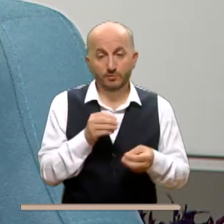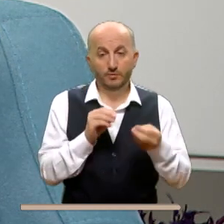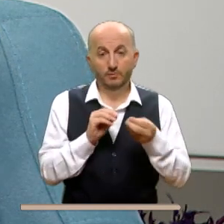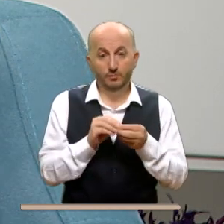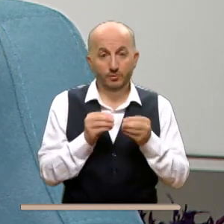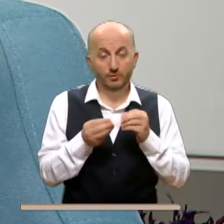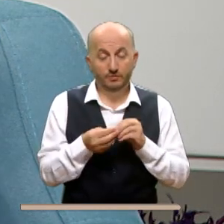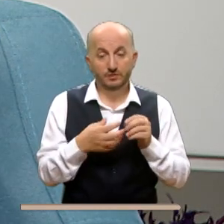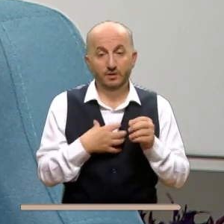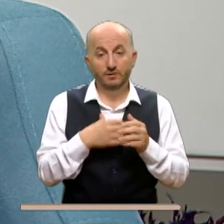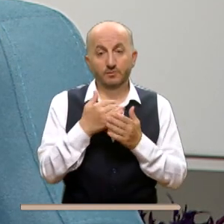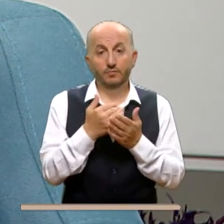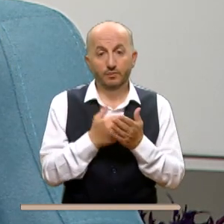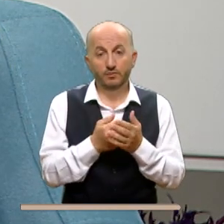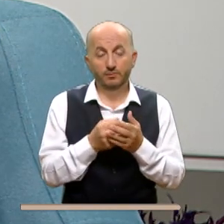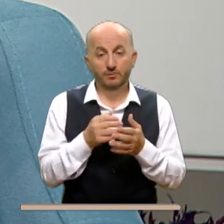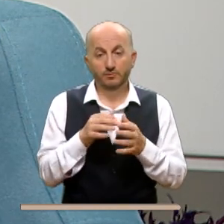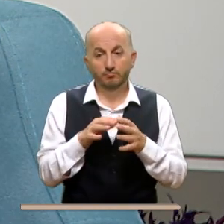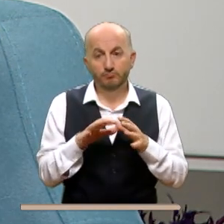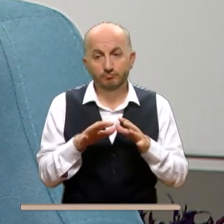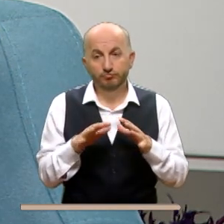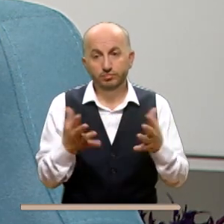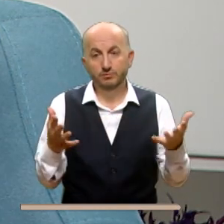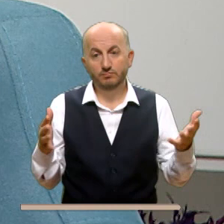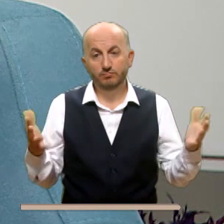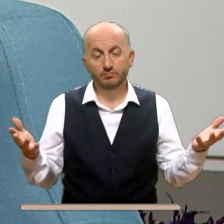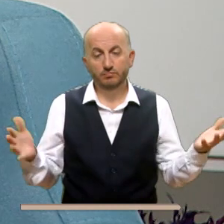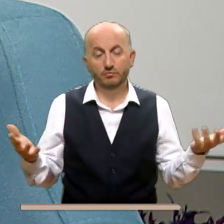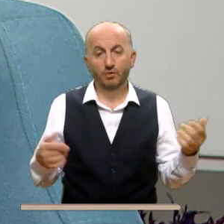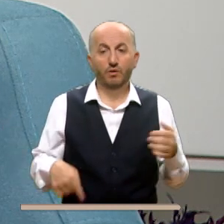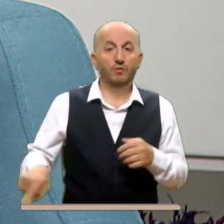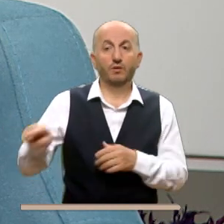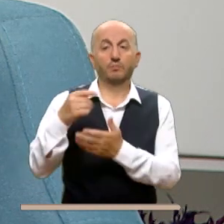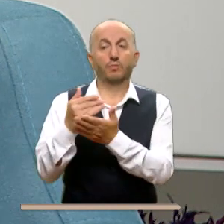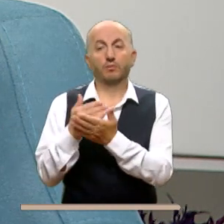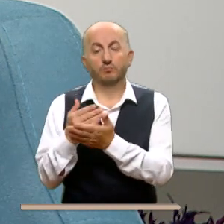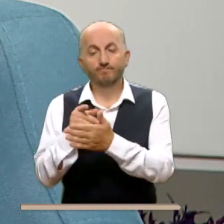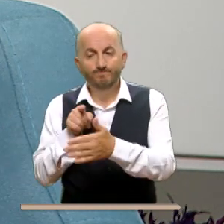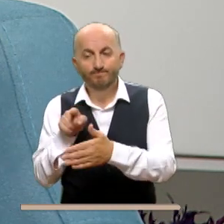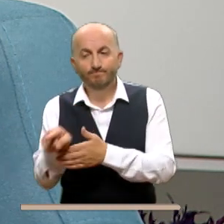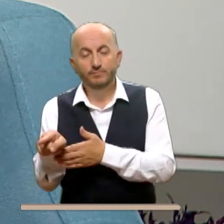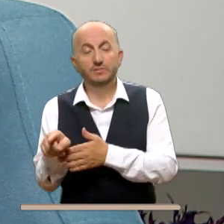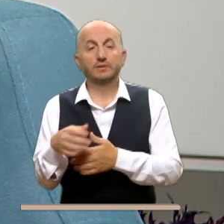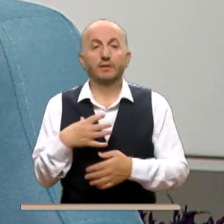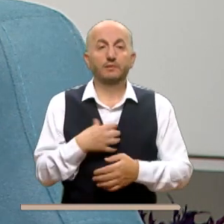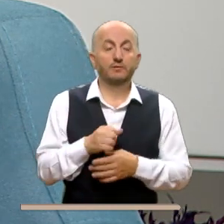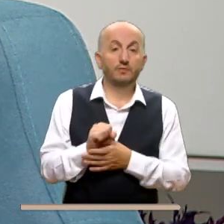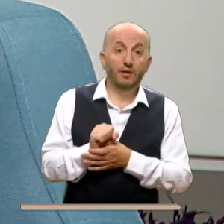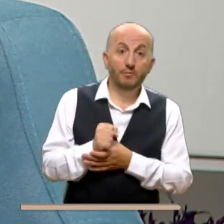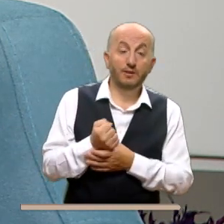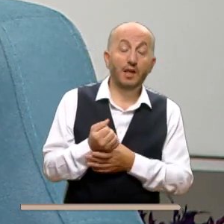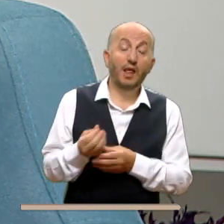da öğrencinin kendi programını dağıtması. Yani onların programlarına yoğunlaşmaları, kendi kabiliyetleri ve ihtiyaçları doğrultusunda